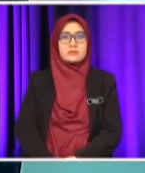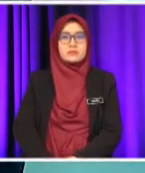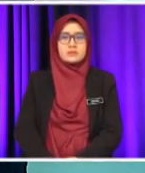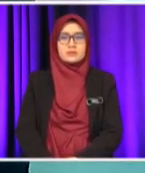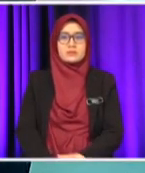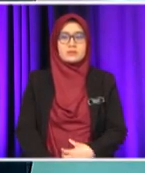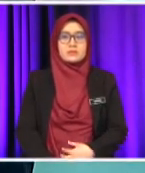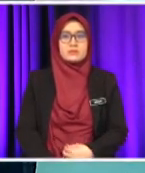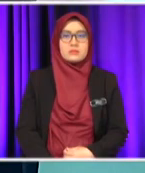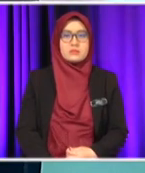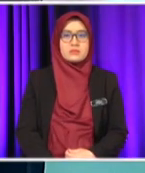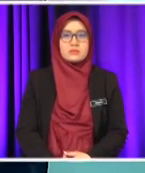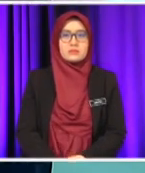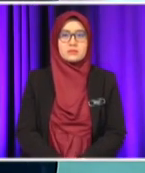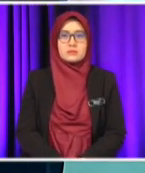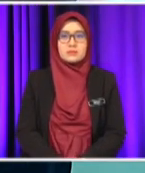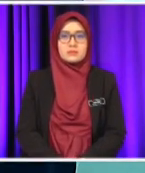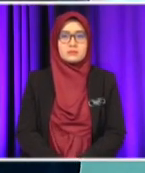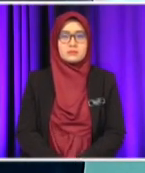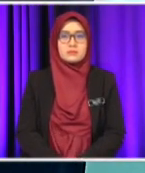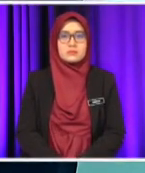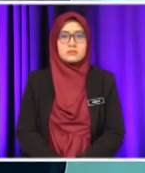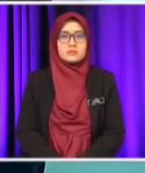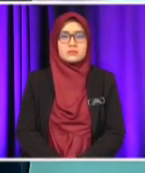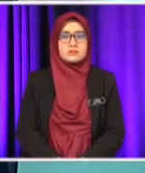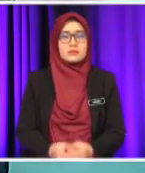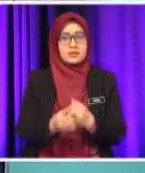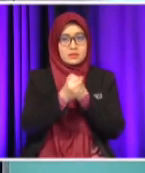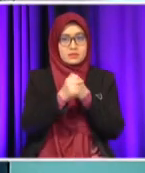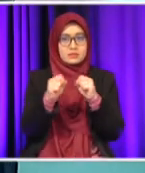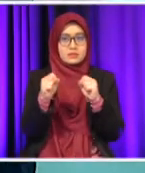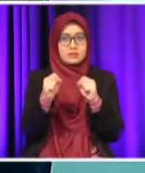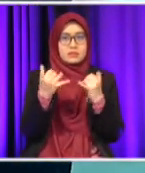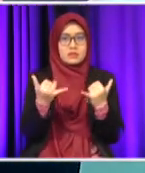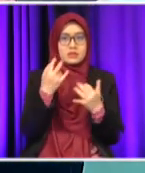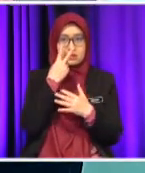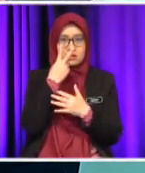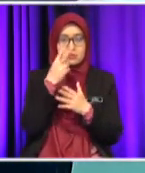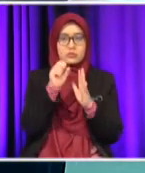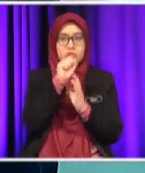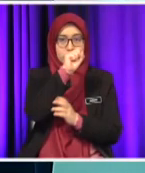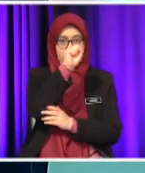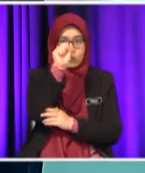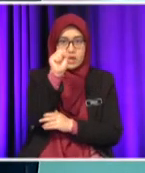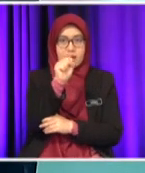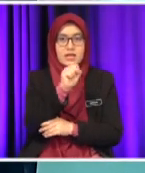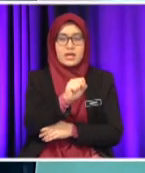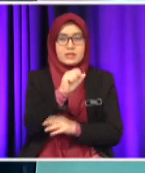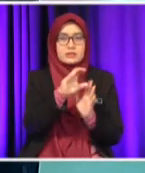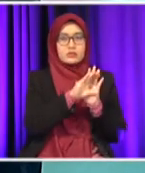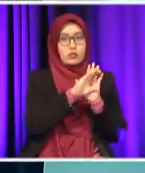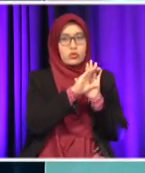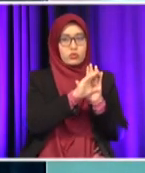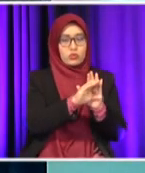soal hantu ya oke baiklah dia jadi contoh bagian B untuk menanam tumbuhan koti dan